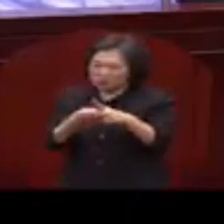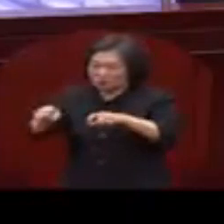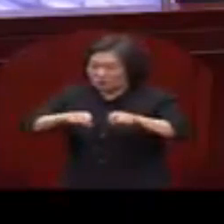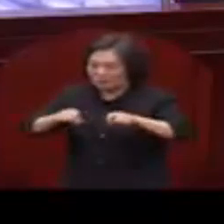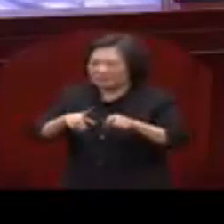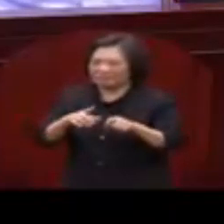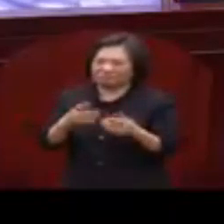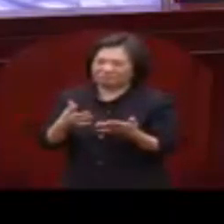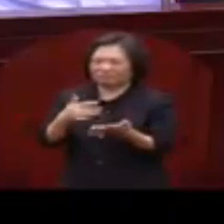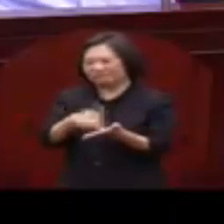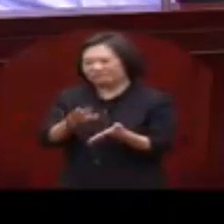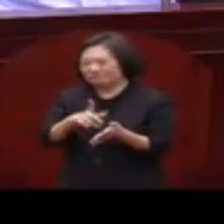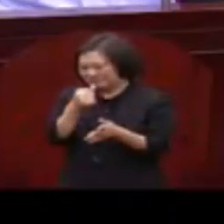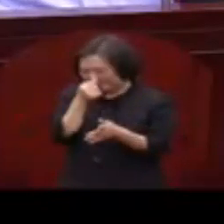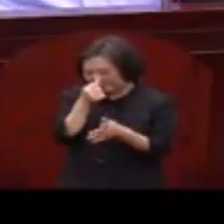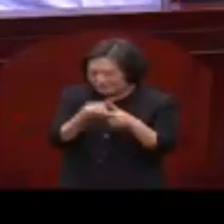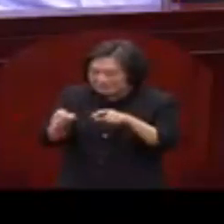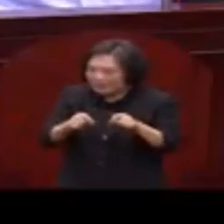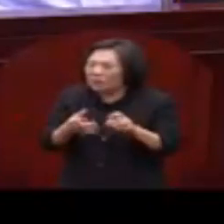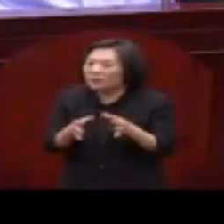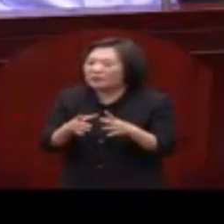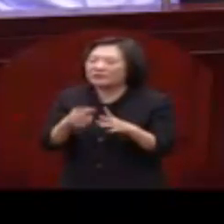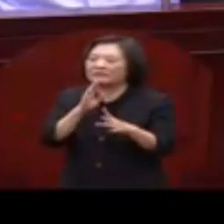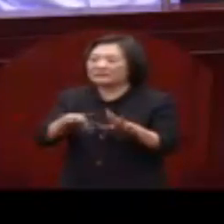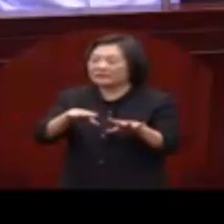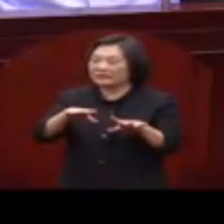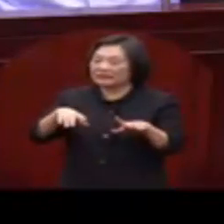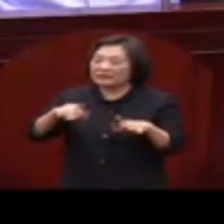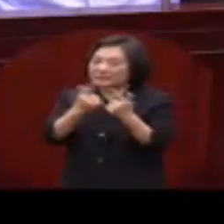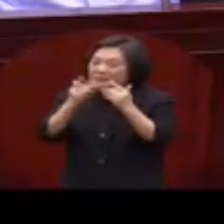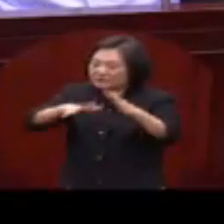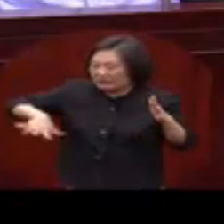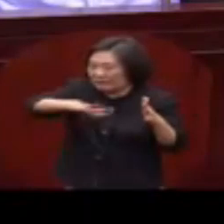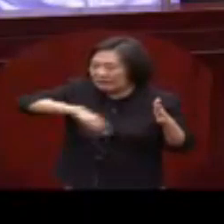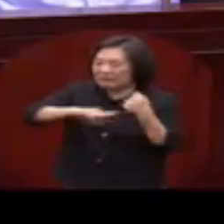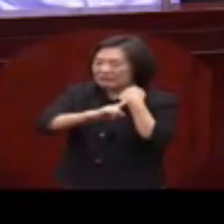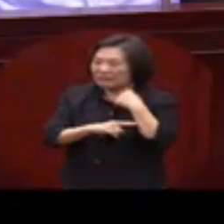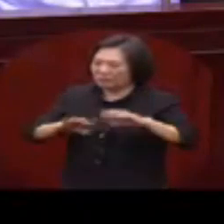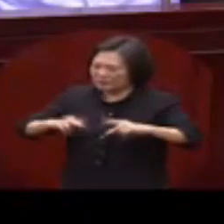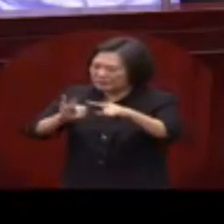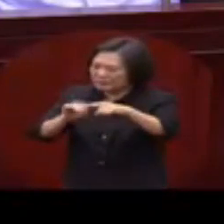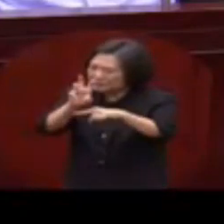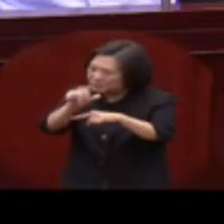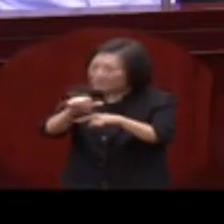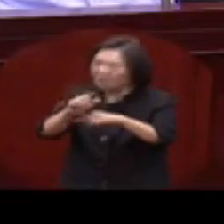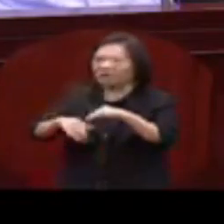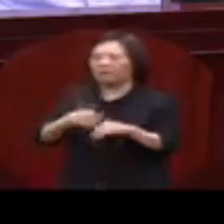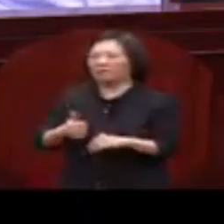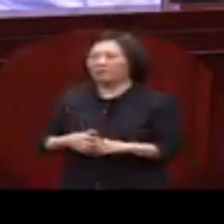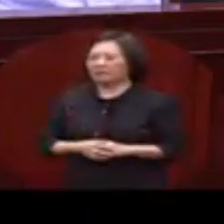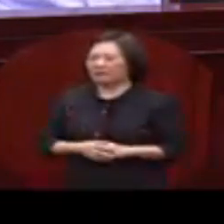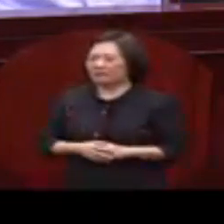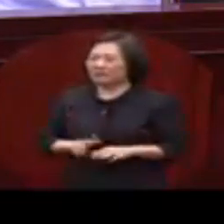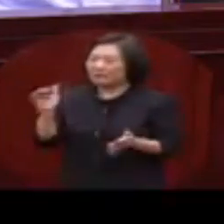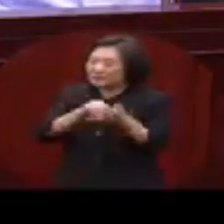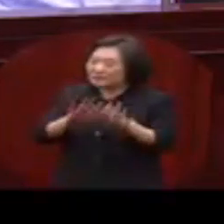明城市很成功的地方，因为台北市有456个里，你知道，我们要做完 80% 才叫成功。到今